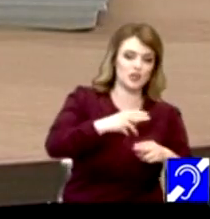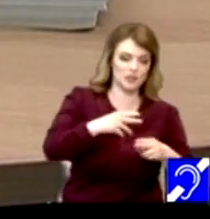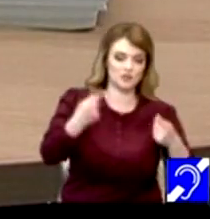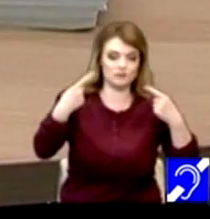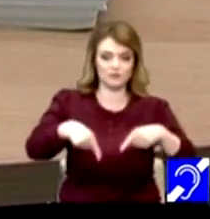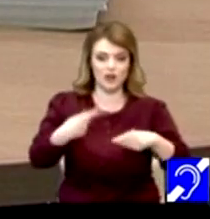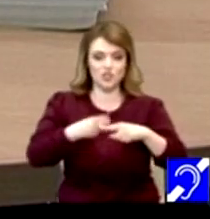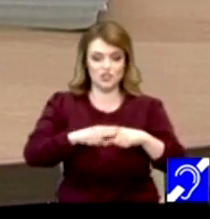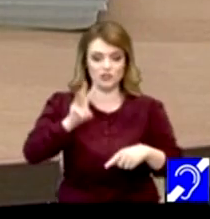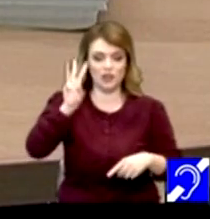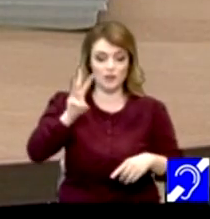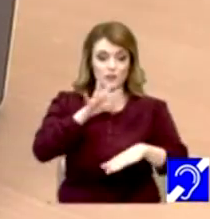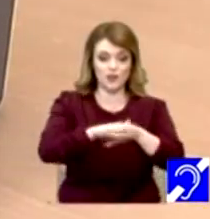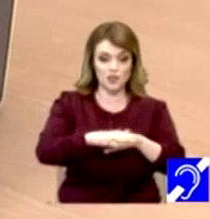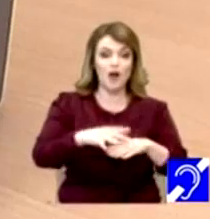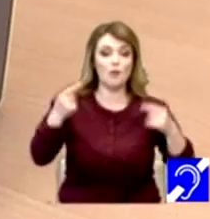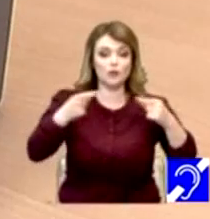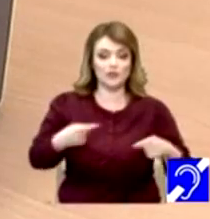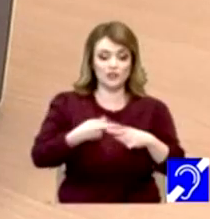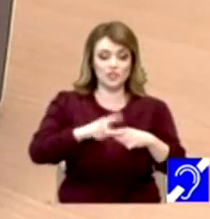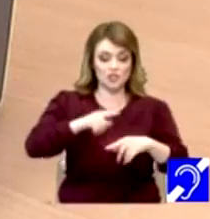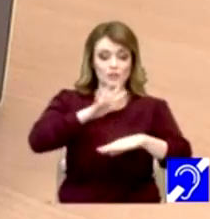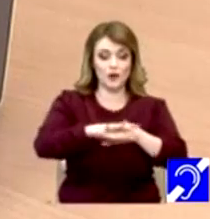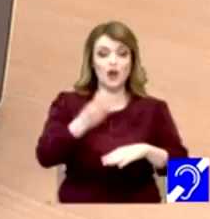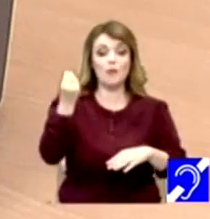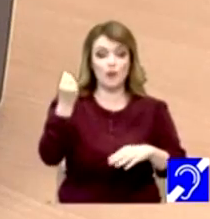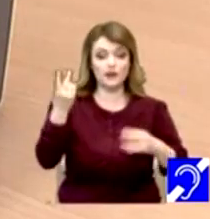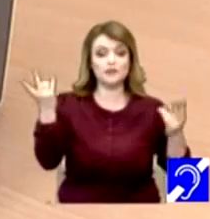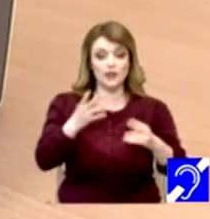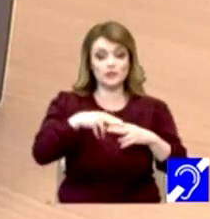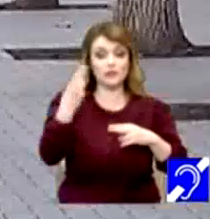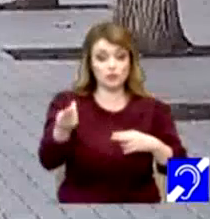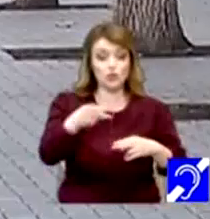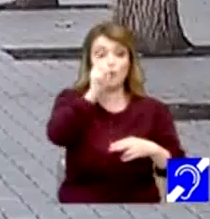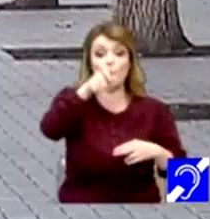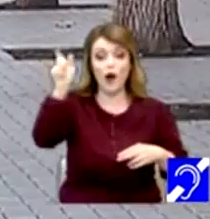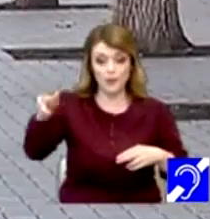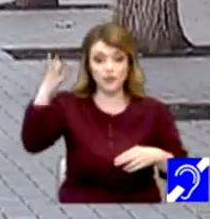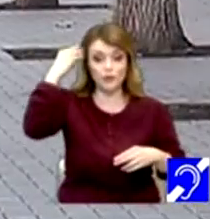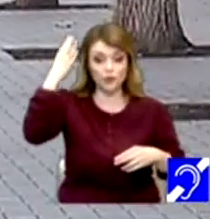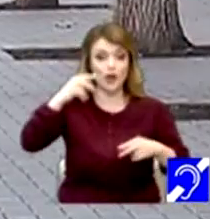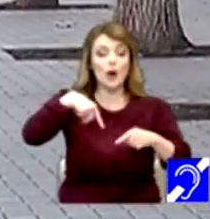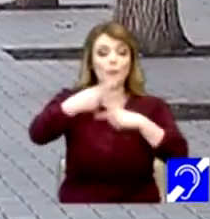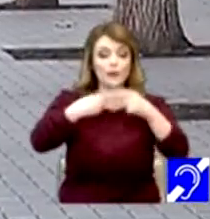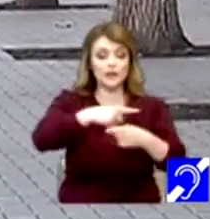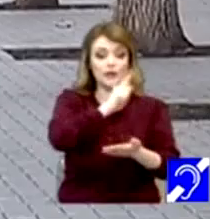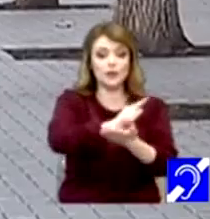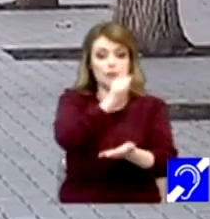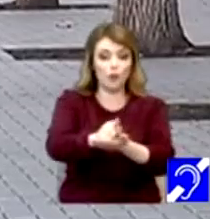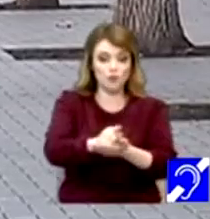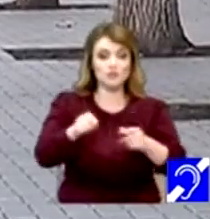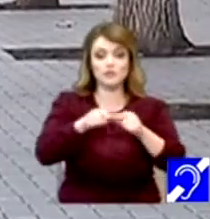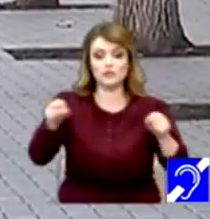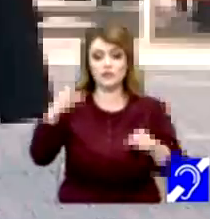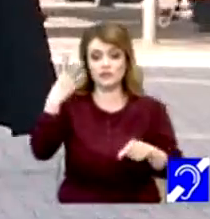bănci devalizate. Potrivit legii abrogate în mod repetat, banii trebuie întorși de cetățenii Republicii Moldova prin taxe și impozite timp